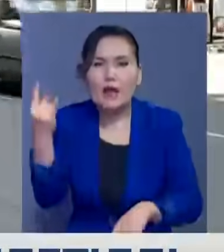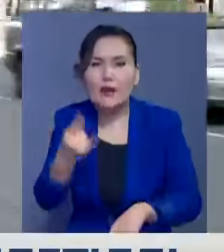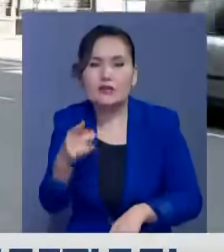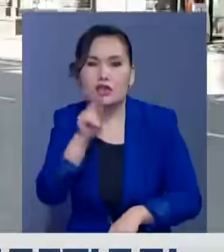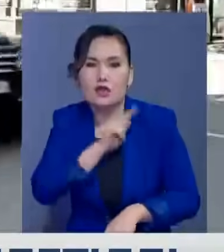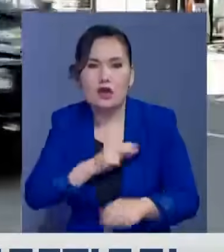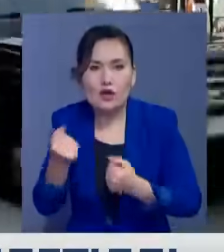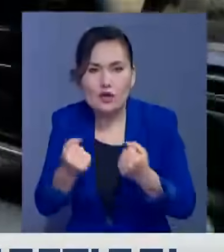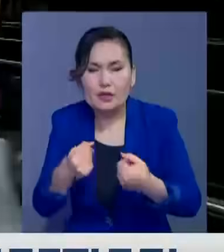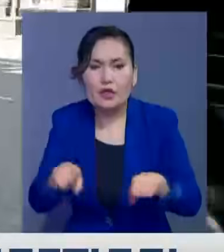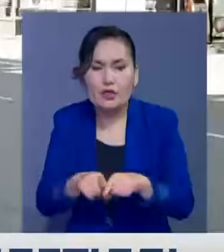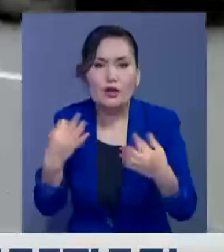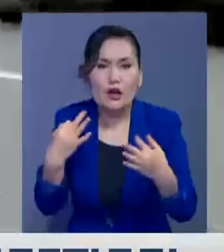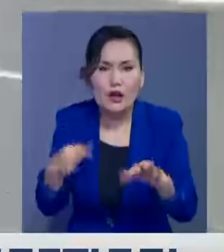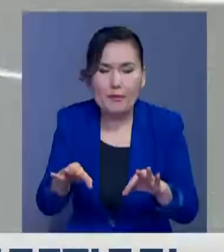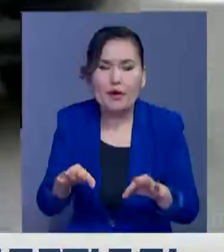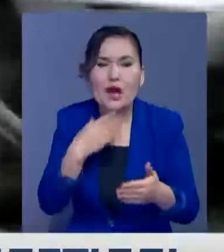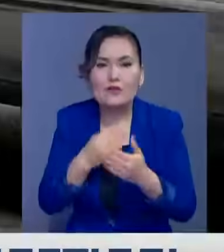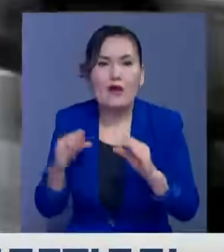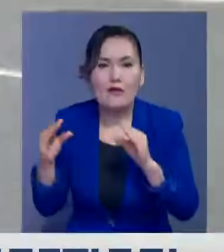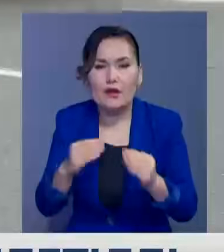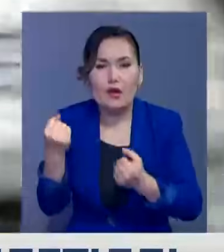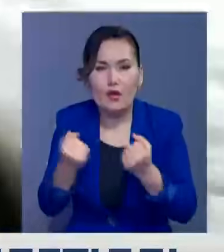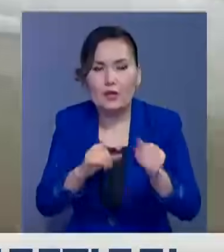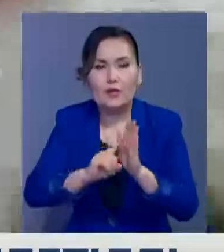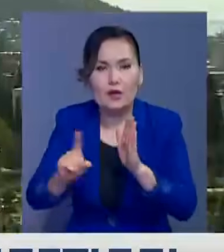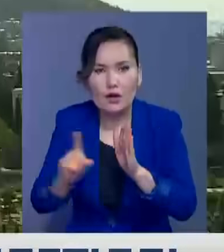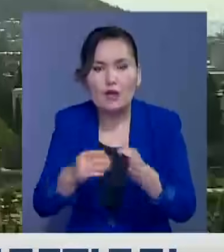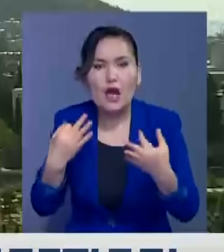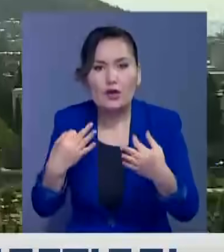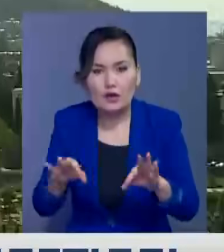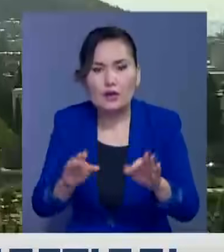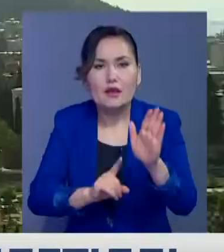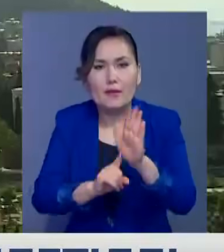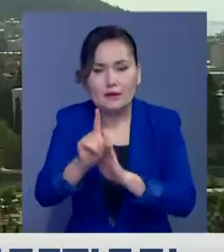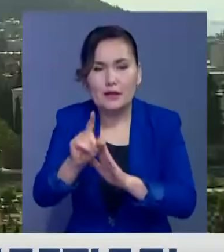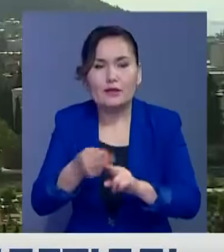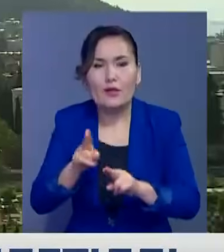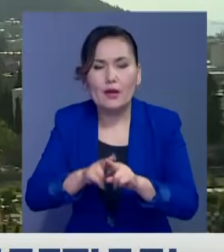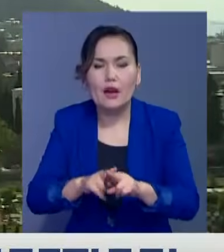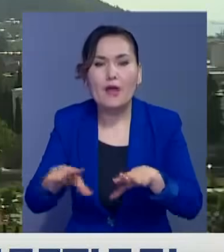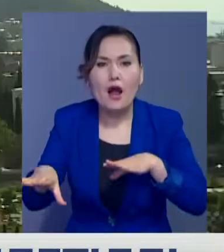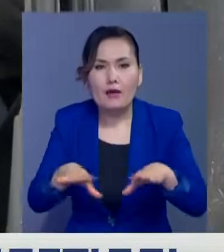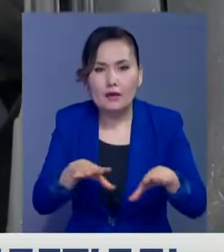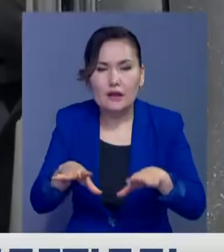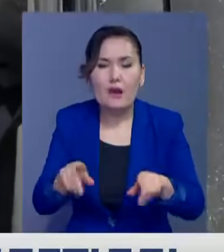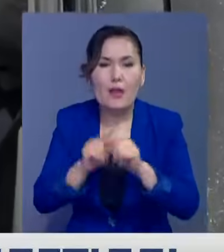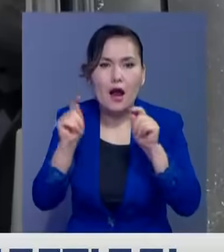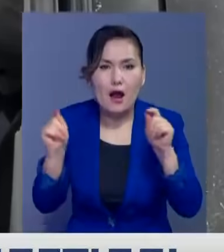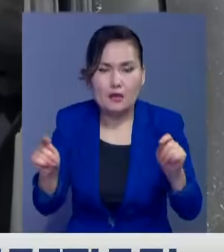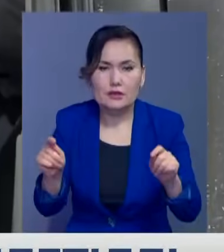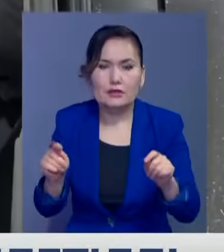және жеңіл автокөліктермен жүруге рұқсат берілді. Сондай-ақ ауыл шаруашылық өнімдері сатылатын базарлар ашылды.